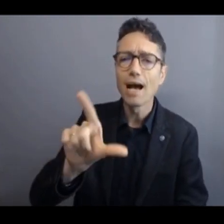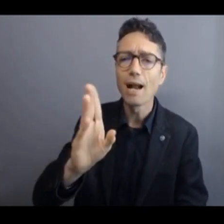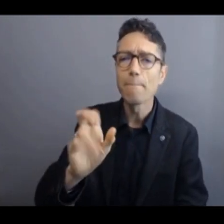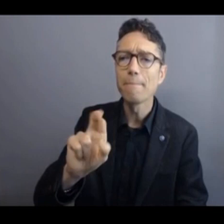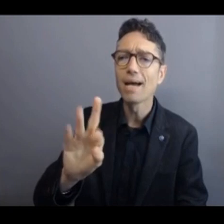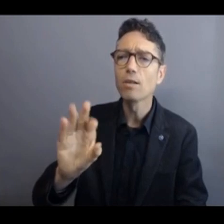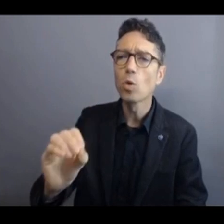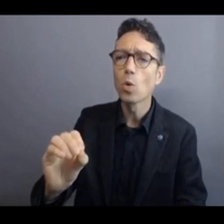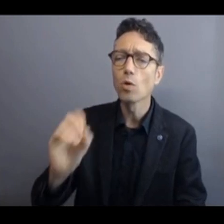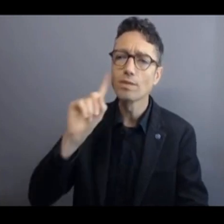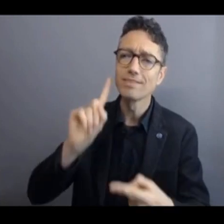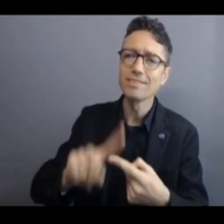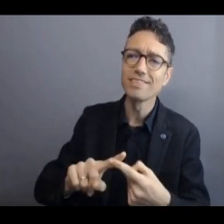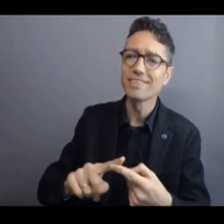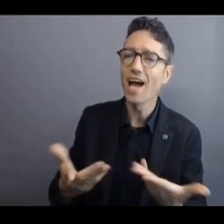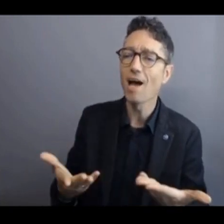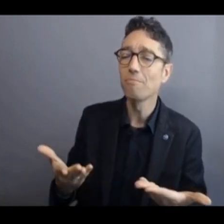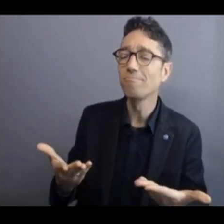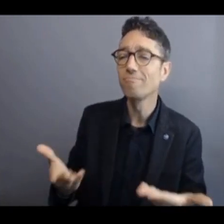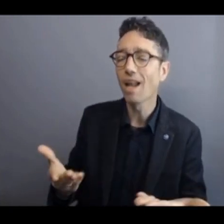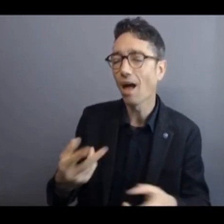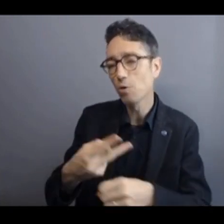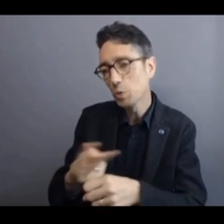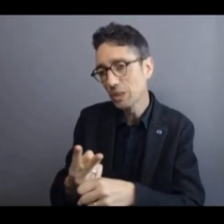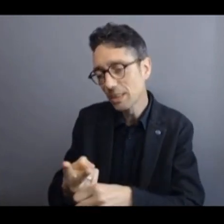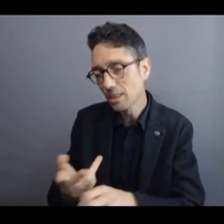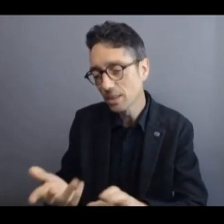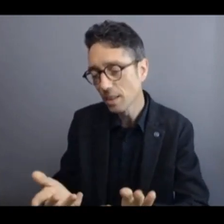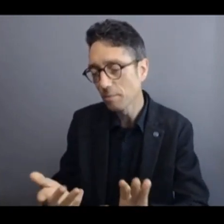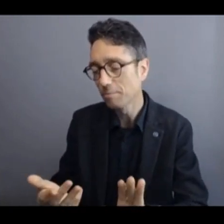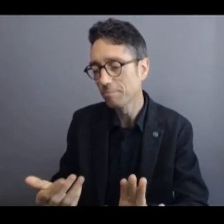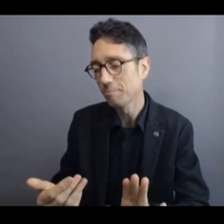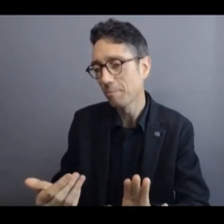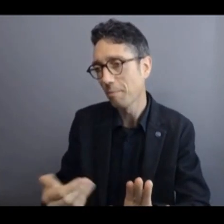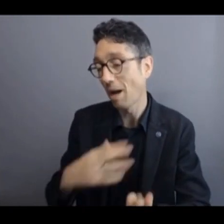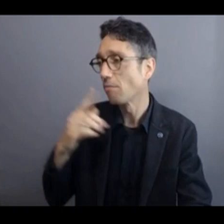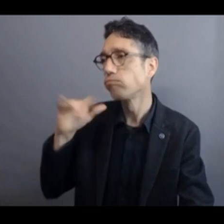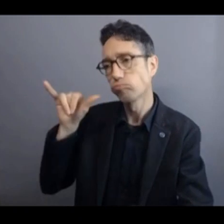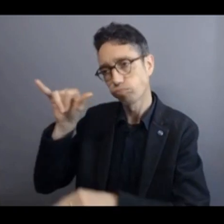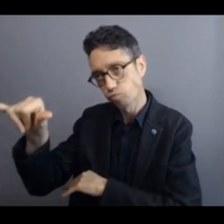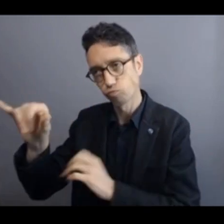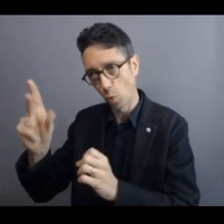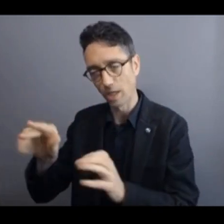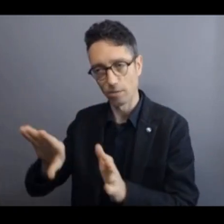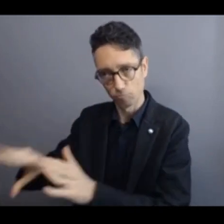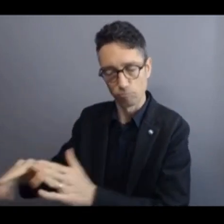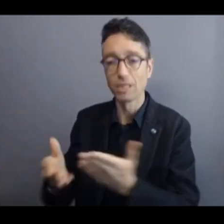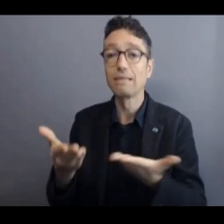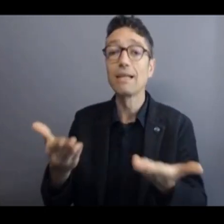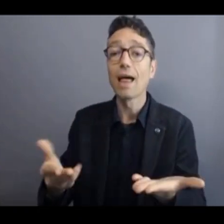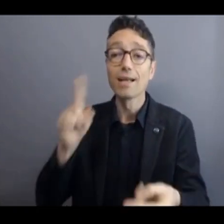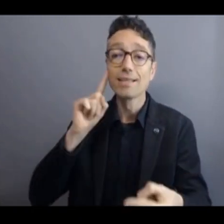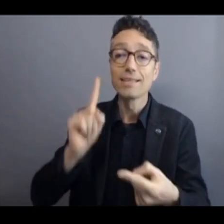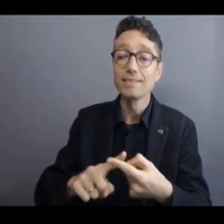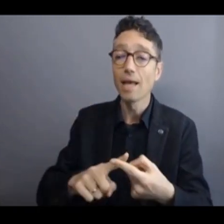là on échangeait sur les spécificités quant à l'aérien, mais comment ça se passe aussi sur les outils, voilà,